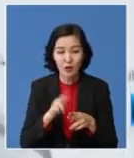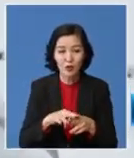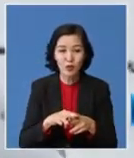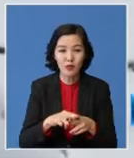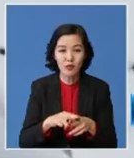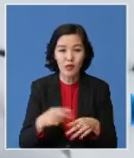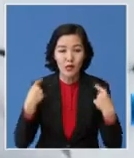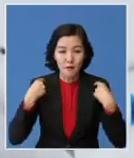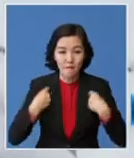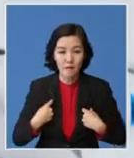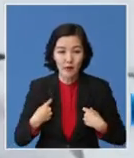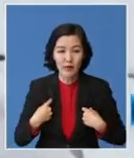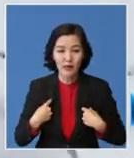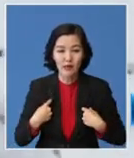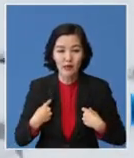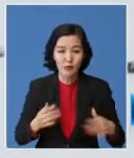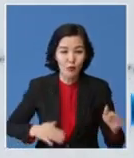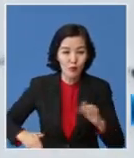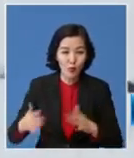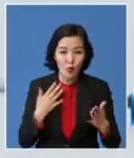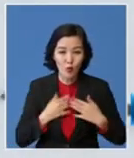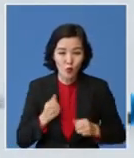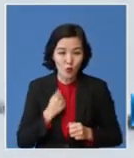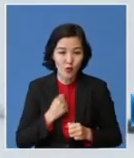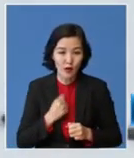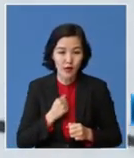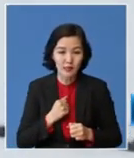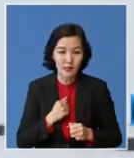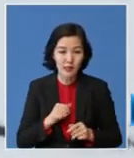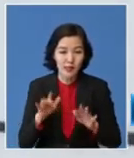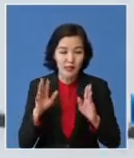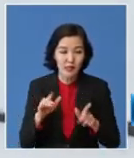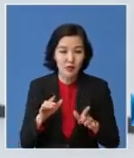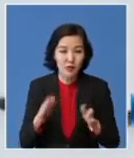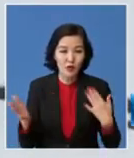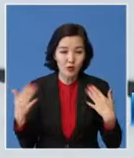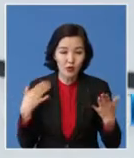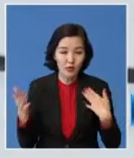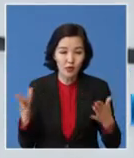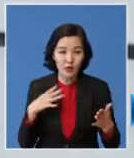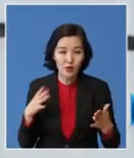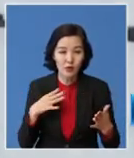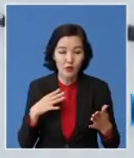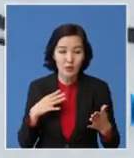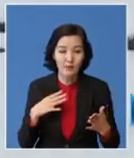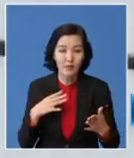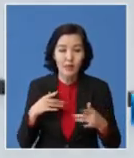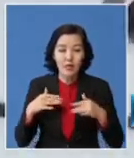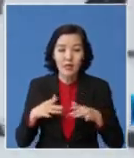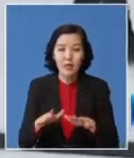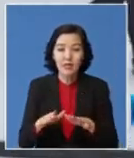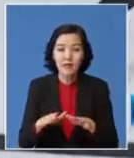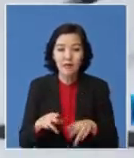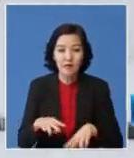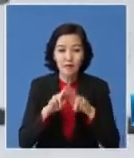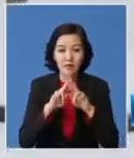и спортивных штанах купается в снегу, при этом выполняя своеобразную зарядку. Пользователи отмечают, что данное действие происходило в